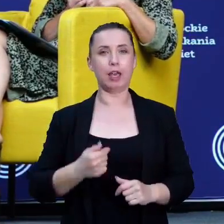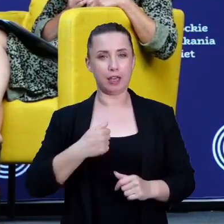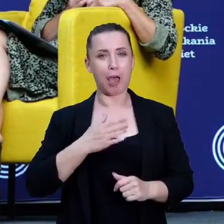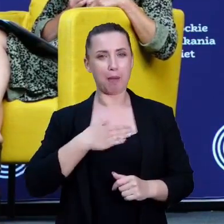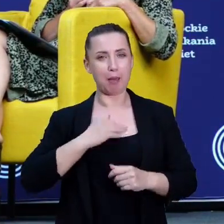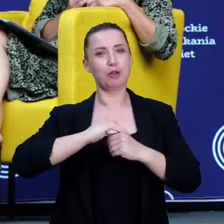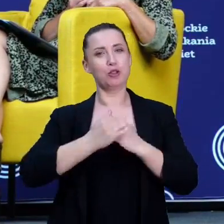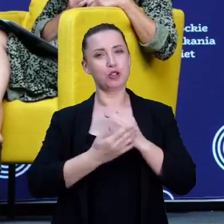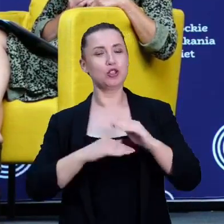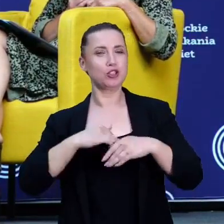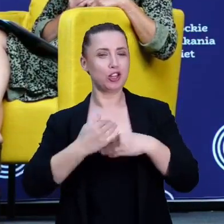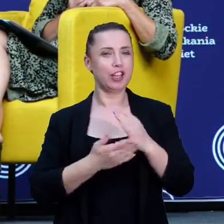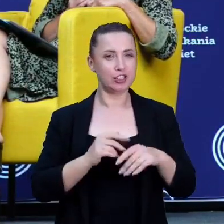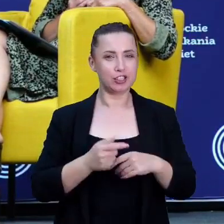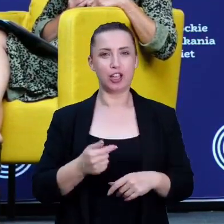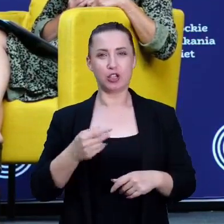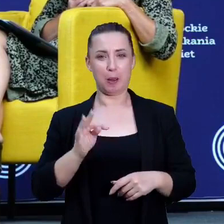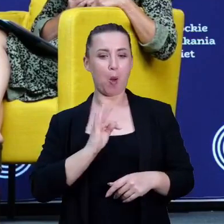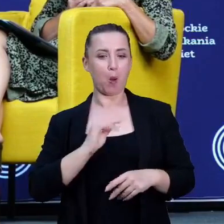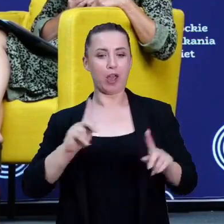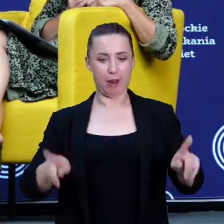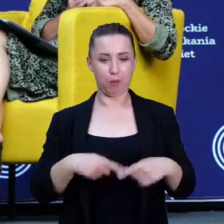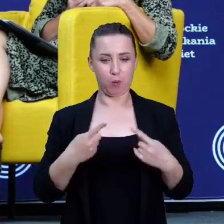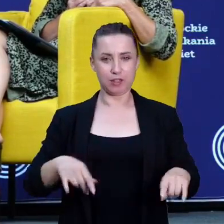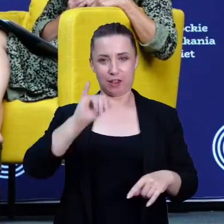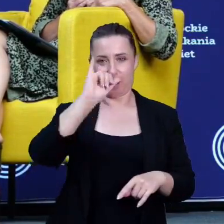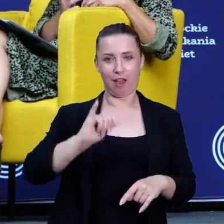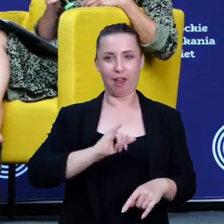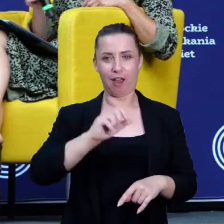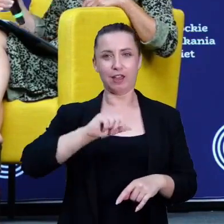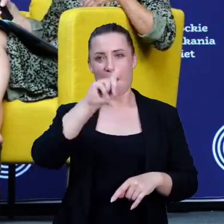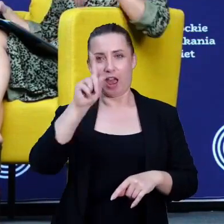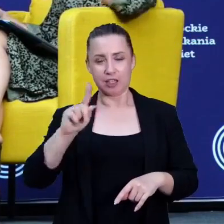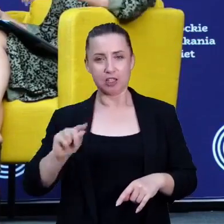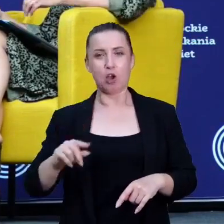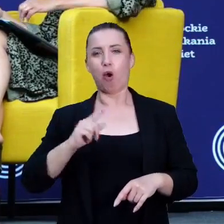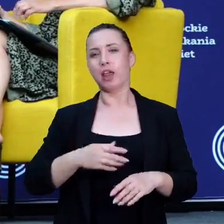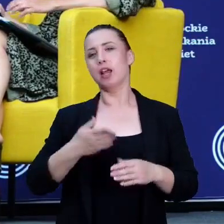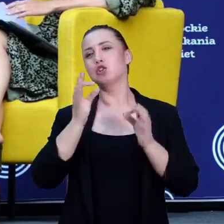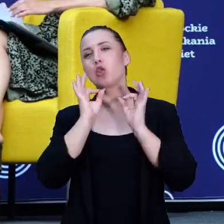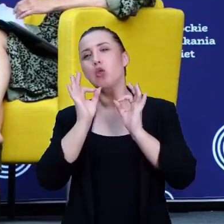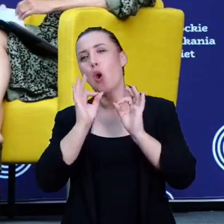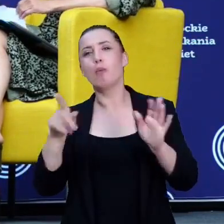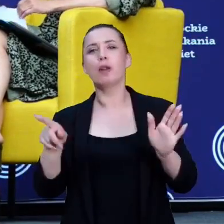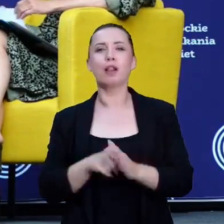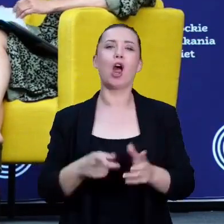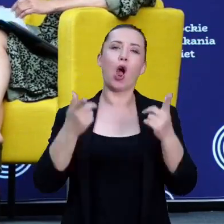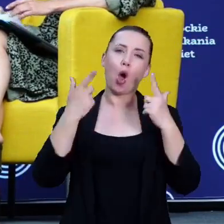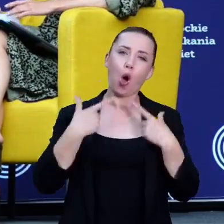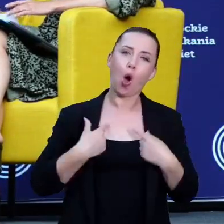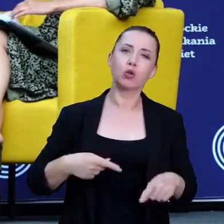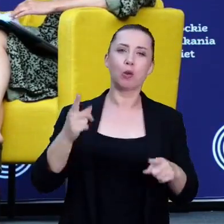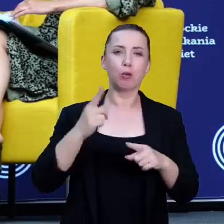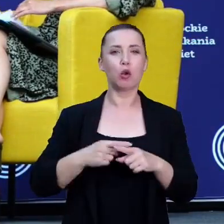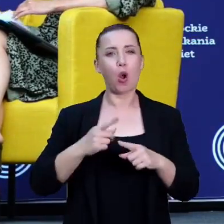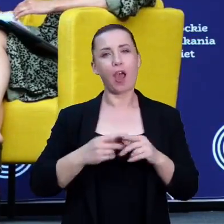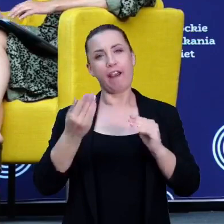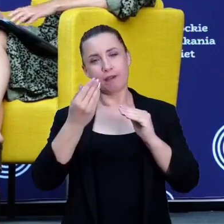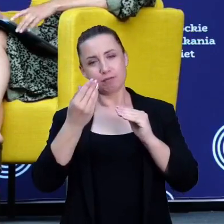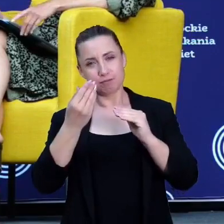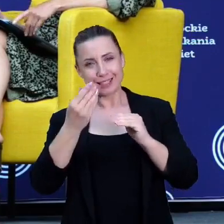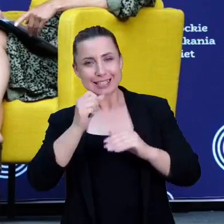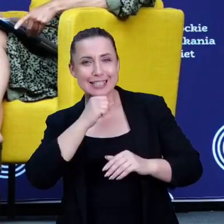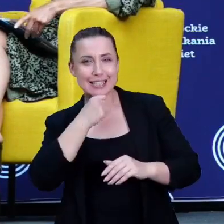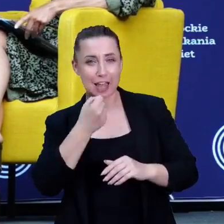w takiej muzyce, działam w takiej muzyce, która docenia właśnie upływ czasu i myślę sobie, że te wszystkie wokalistki,